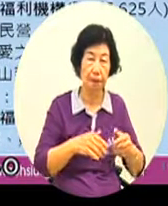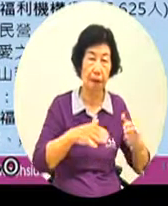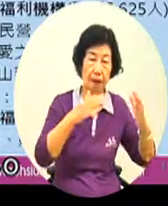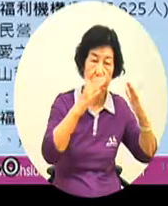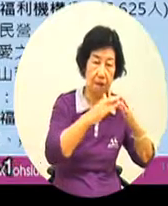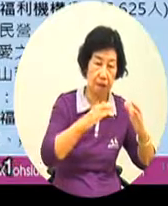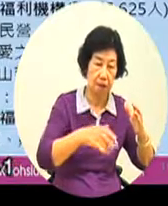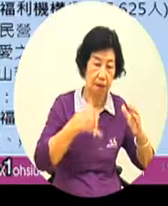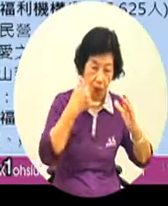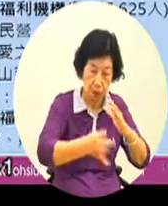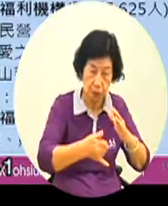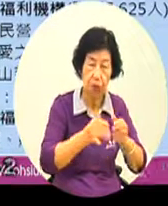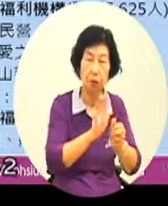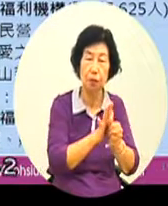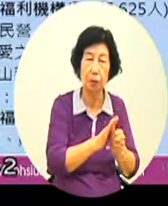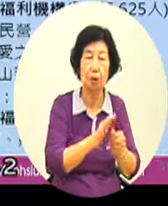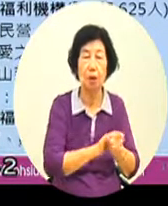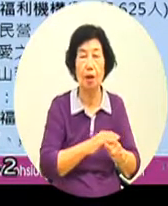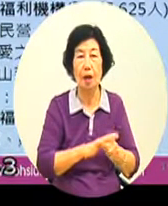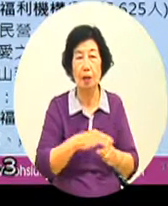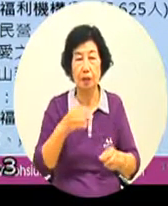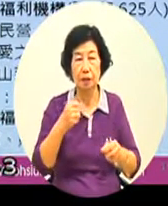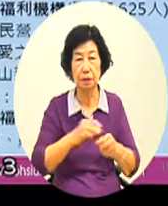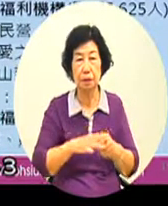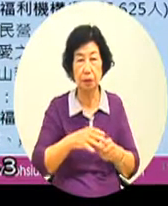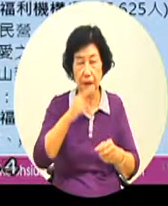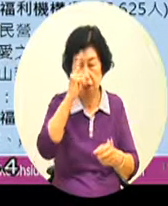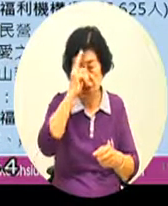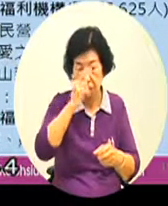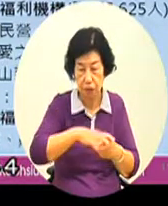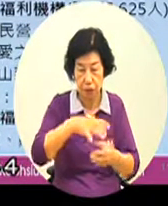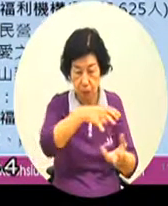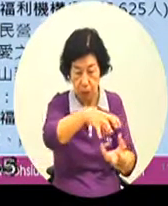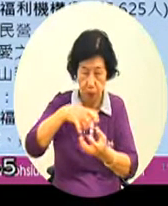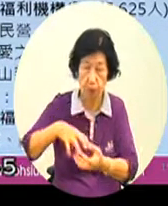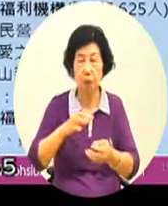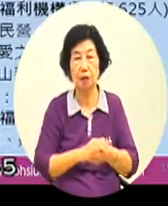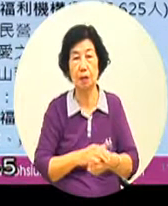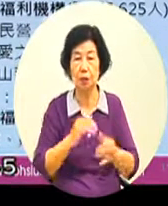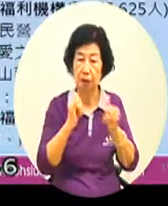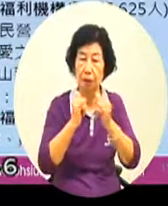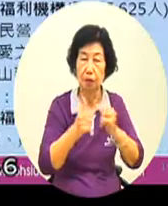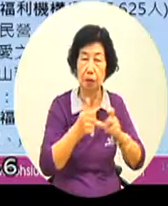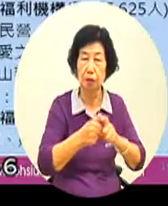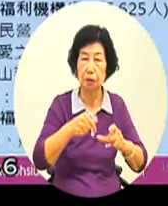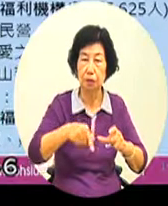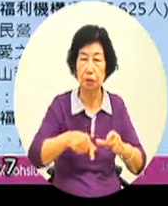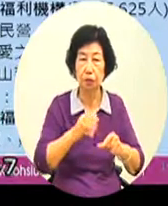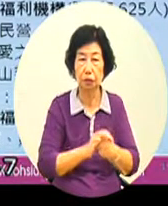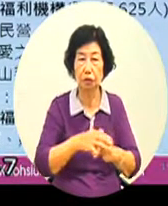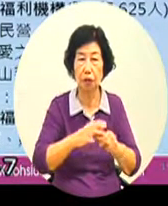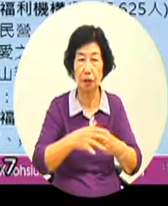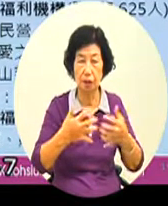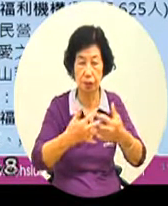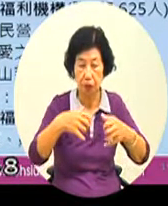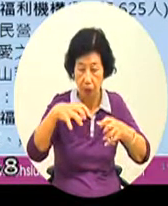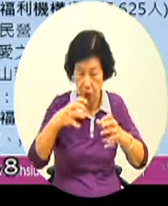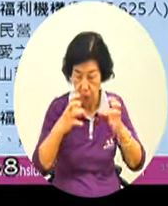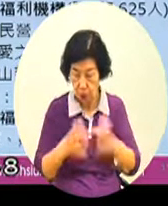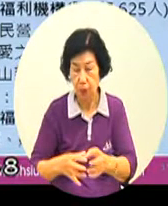有营养餐食的服务，社区式的照顾服务，还有机构式的照顾服务。